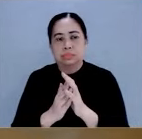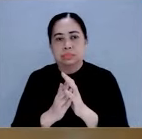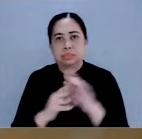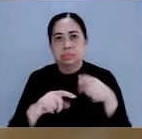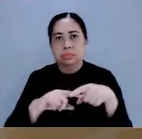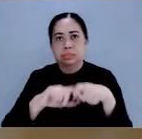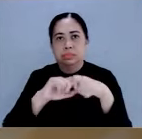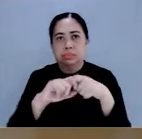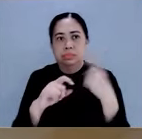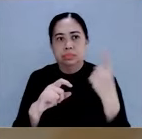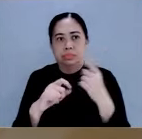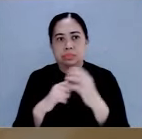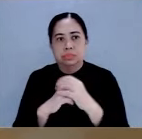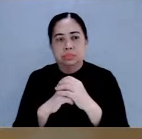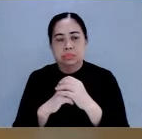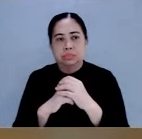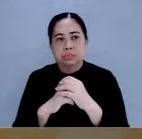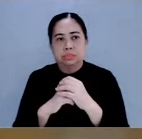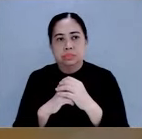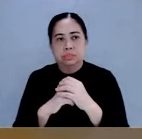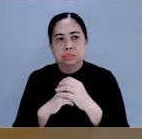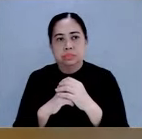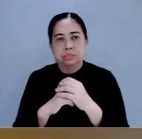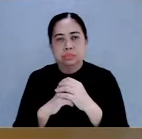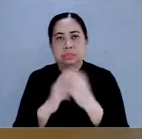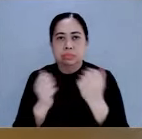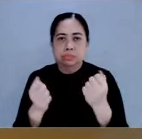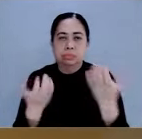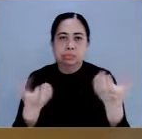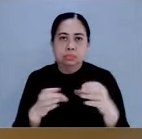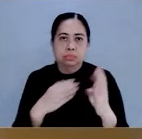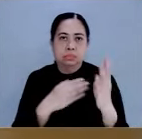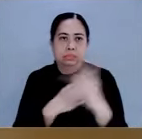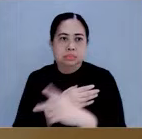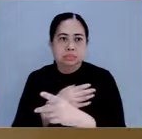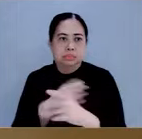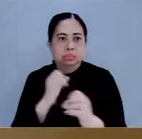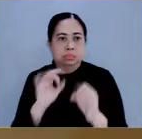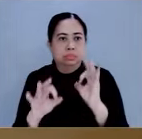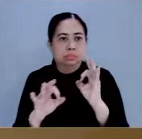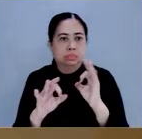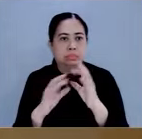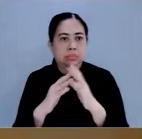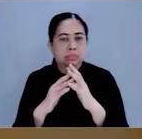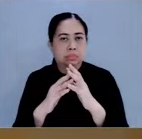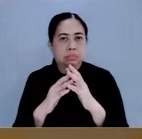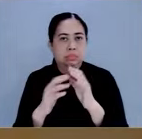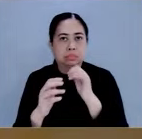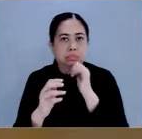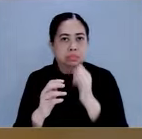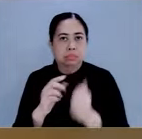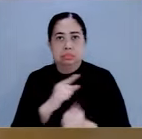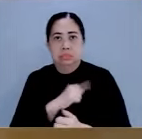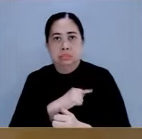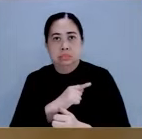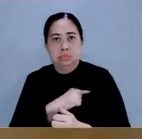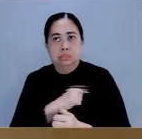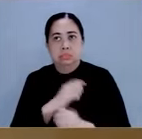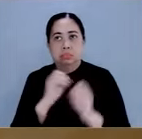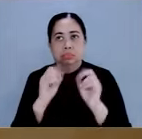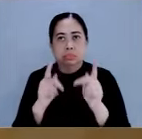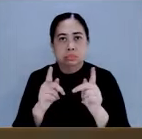kasi may pag-asa siya din makabalik eh. Mm-hmm. Kung hindi siya guilty, kung naayos niya yung kaso